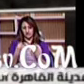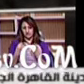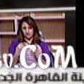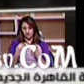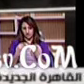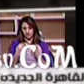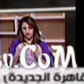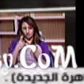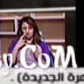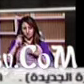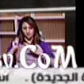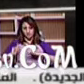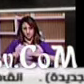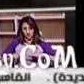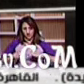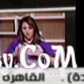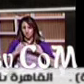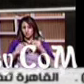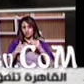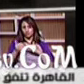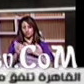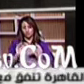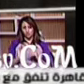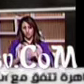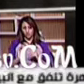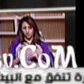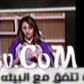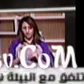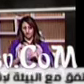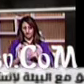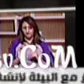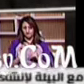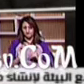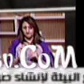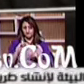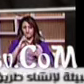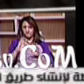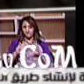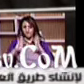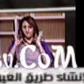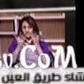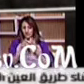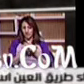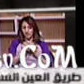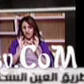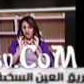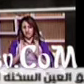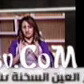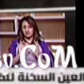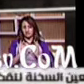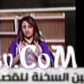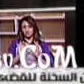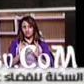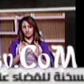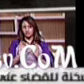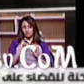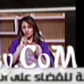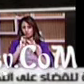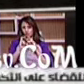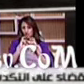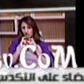قابل للطعن او وقف التنفيذ او حتى التاويل من اي سلطه من فبالتالي الكلام ده